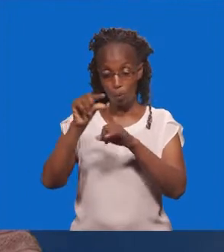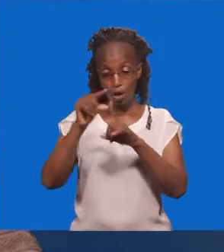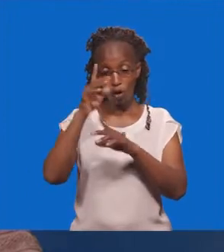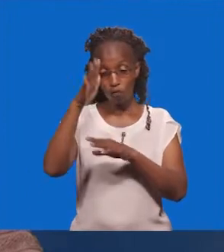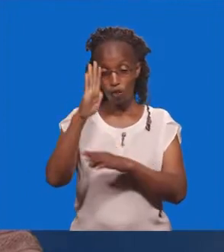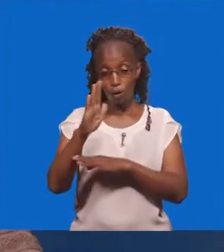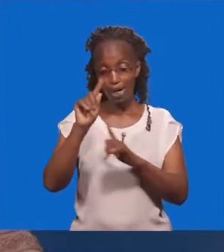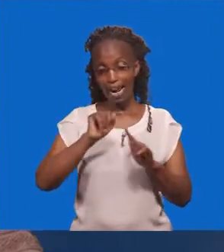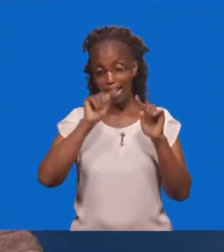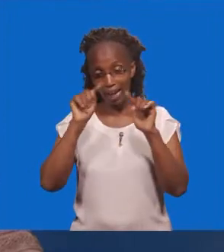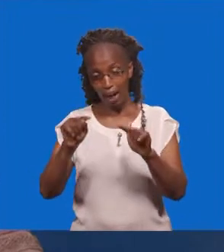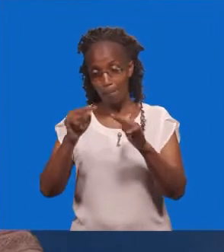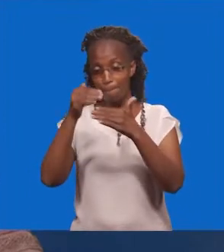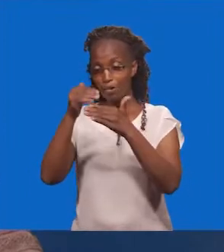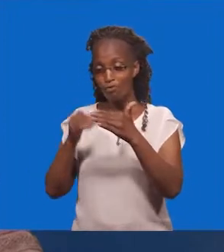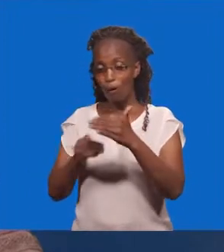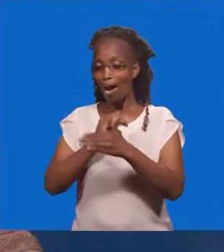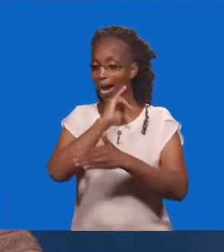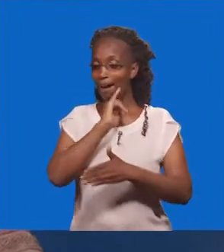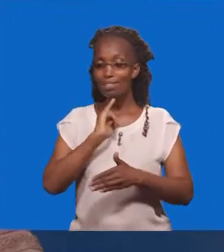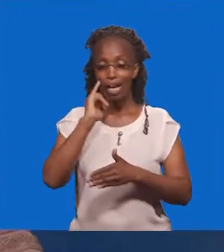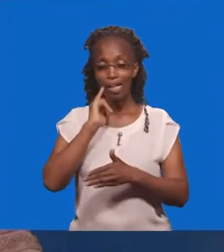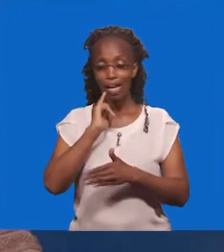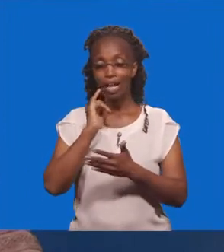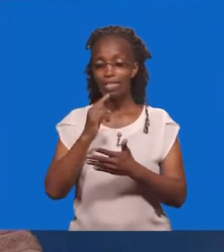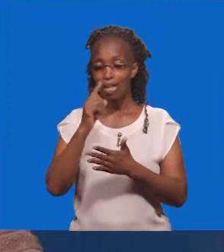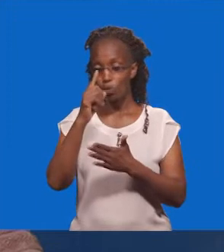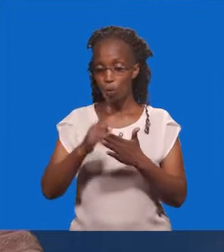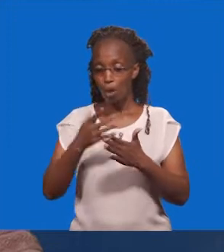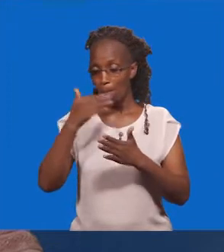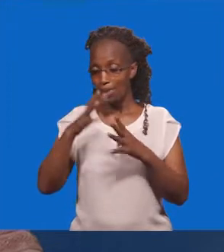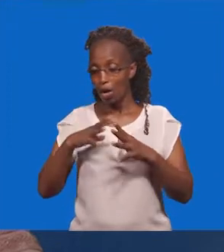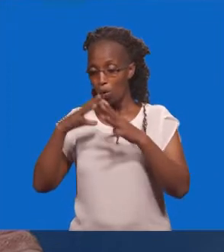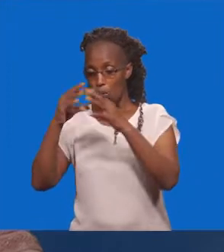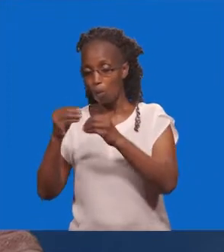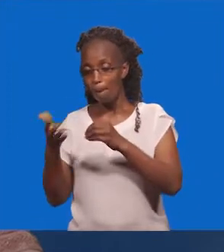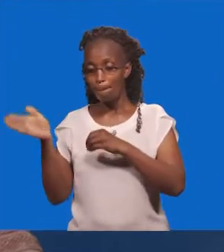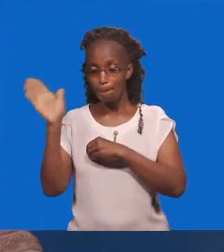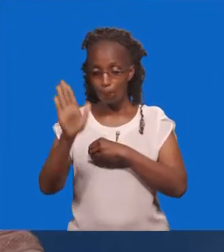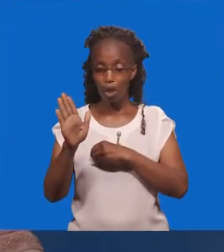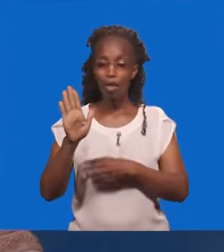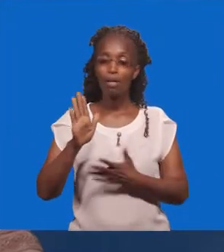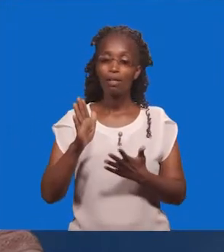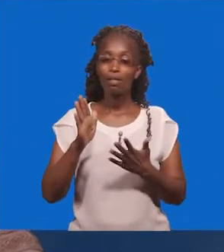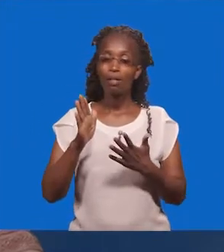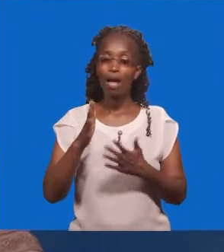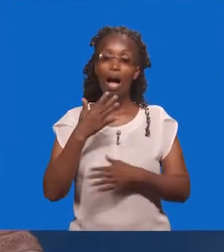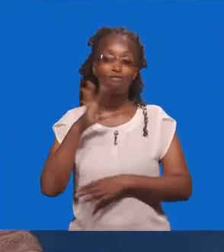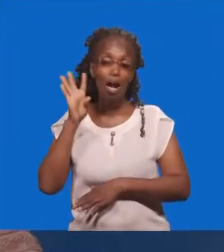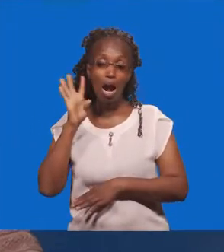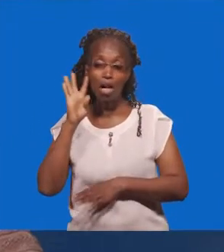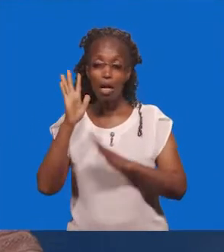kusema Enenda ukamuambia esekia buwana Mungu wandaudi Mbaba yako asema ivi Mimi